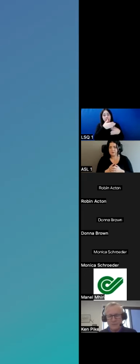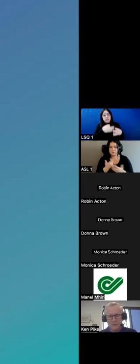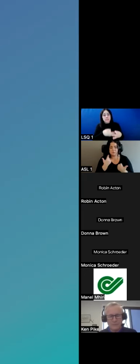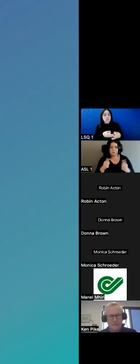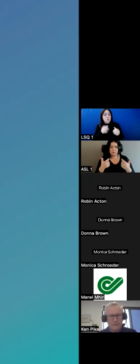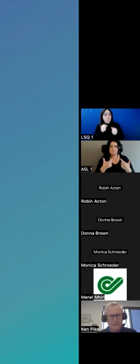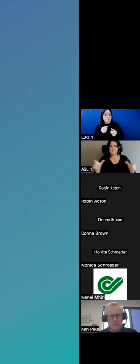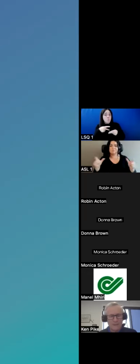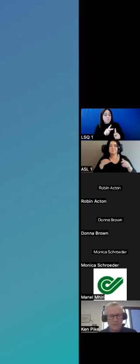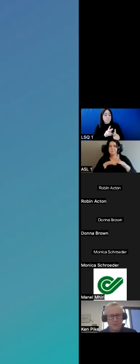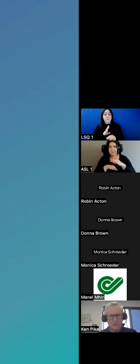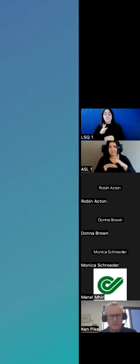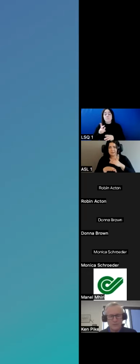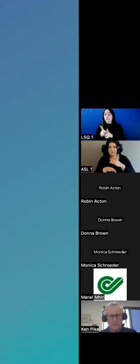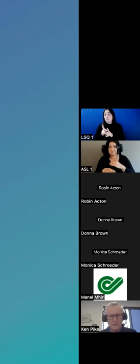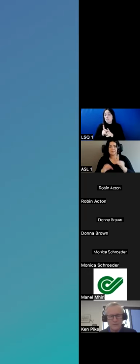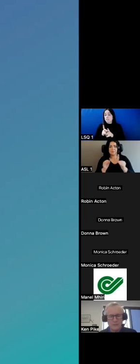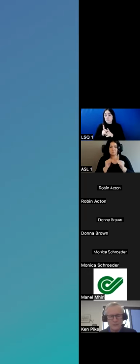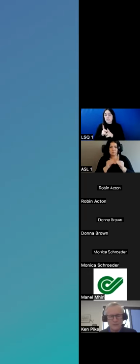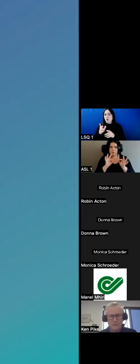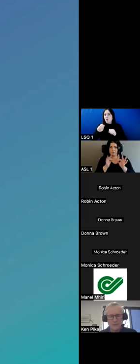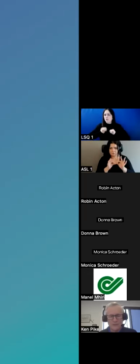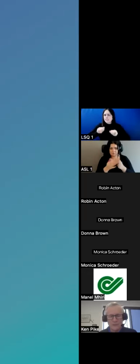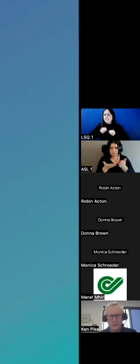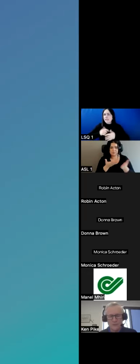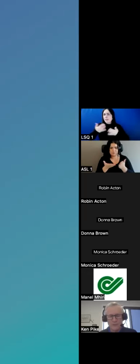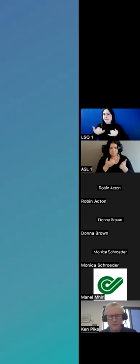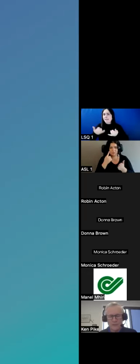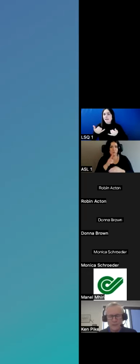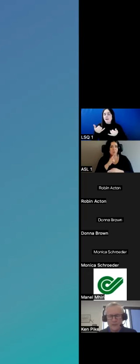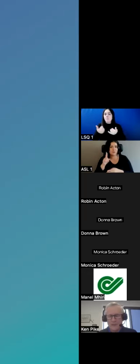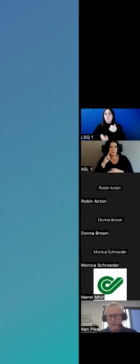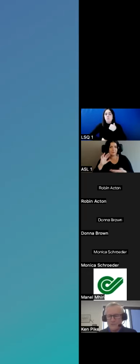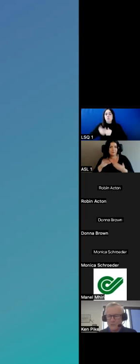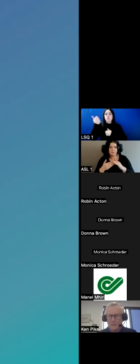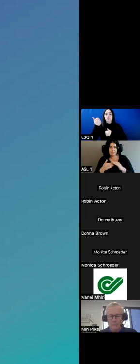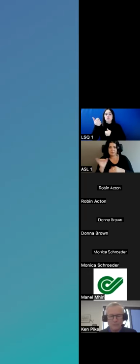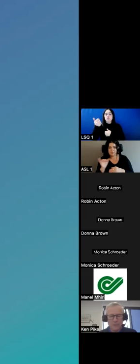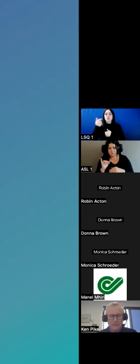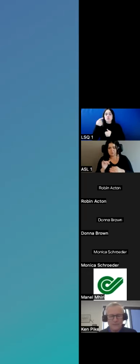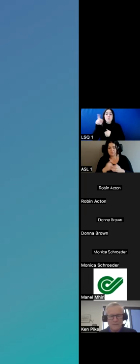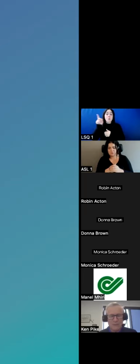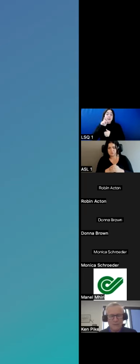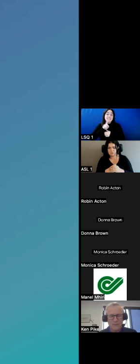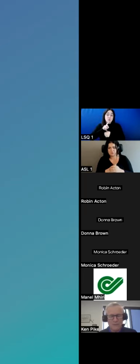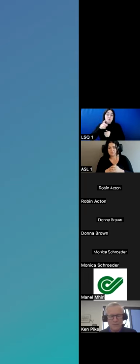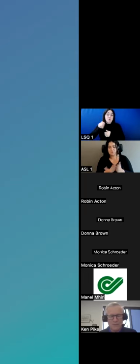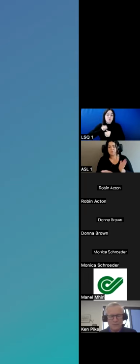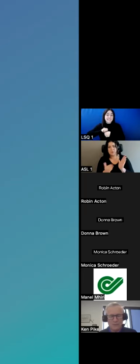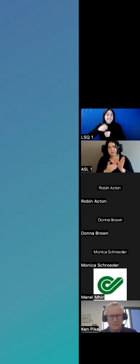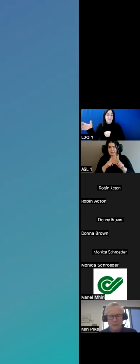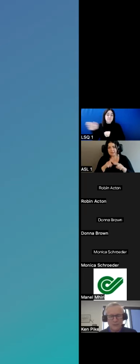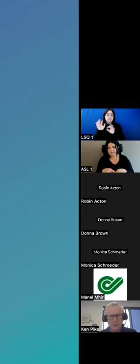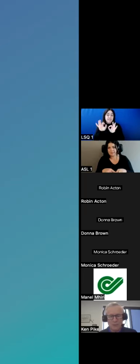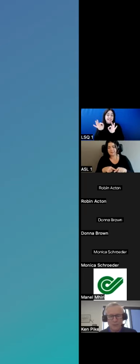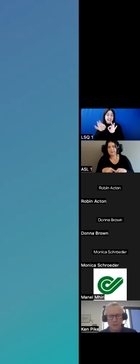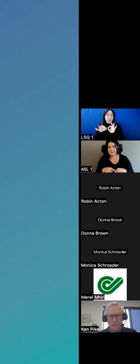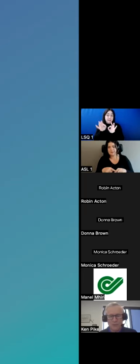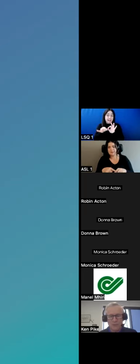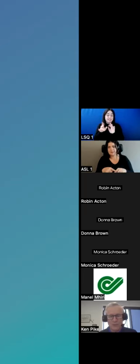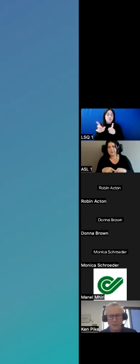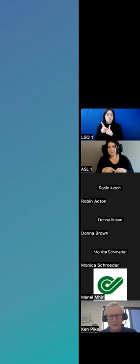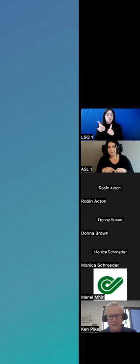Et on a vraiment travaillé pour étendre l'accès à des services d'interprétation pour la communauté des sourds. Donc, ça